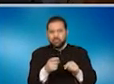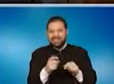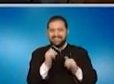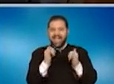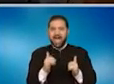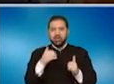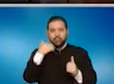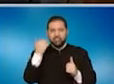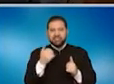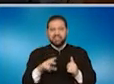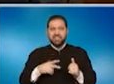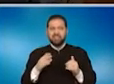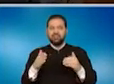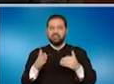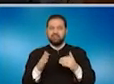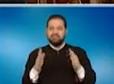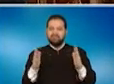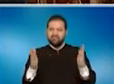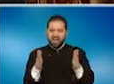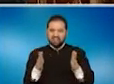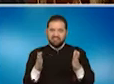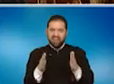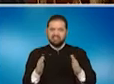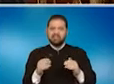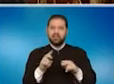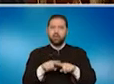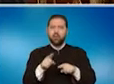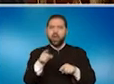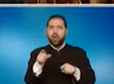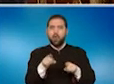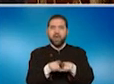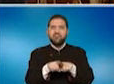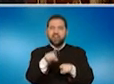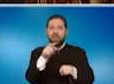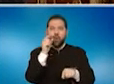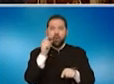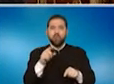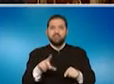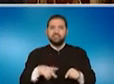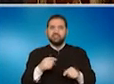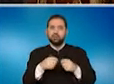față în față cu un asemenea om, se dau pe față toate ale tale. E ca într-o oglindă.